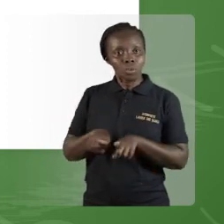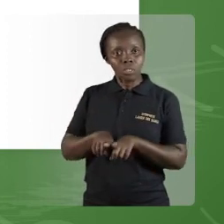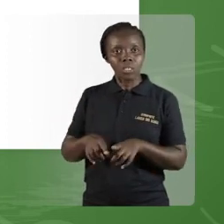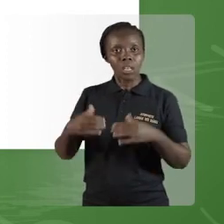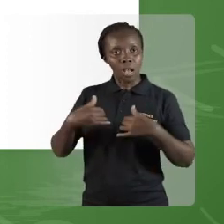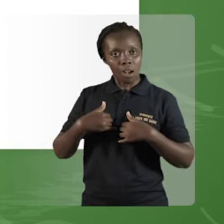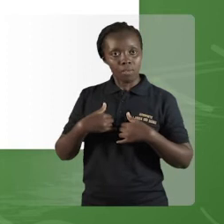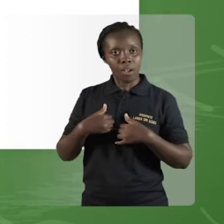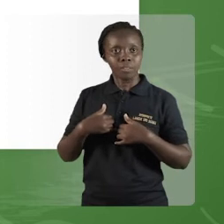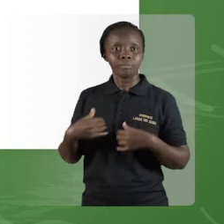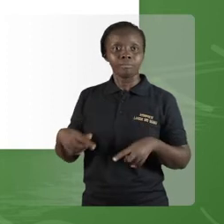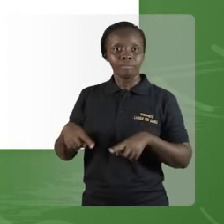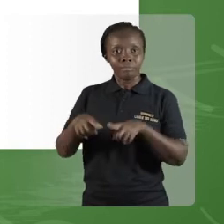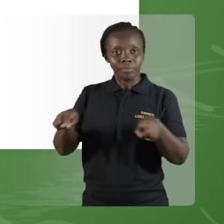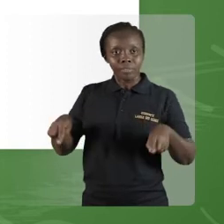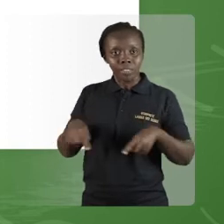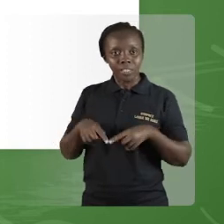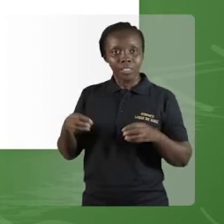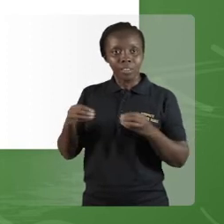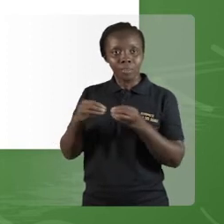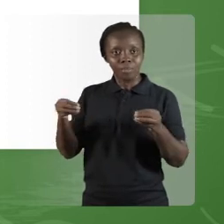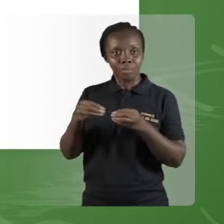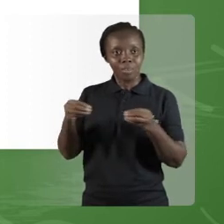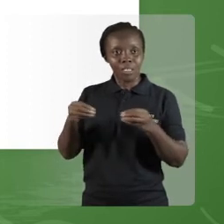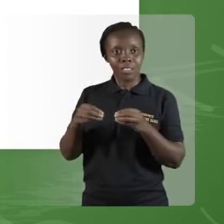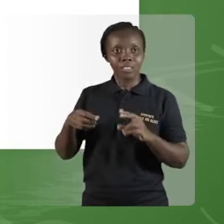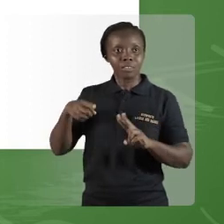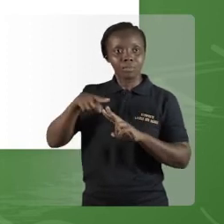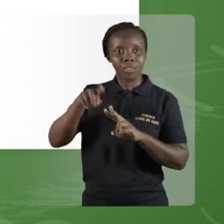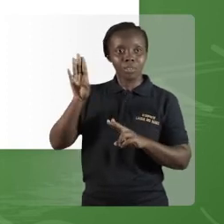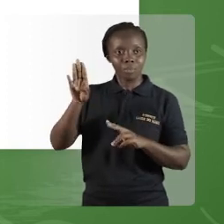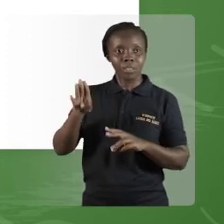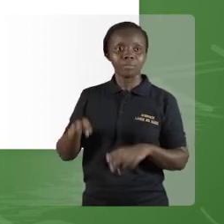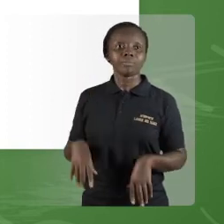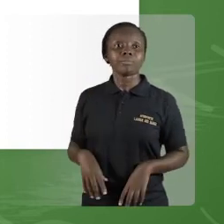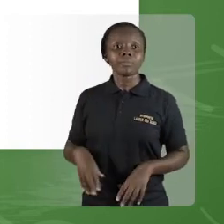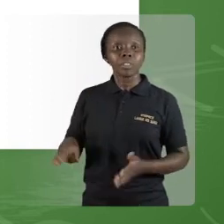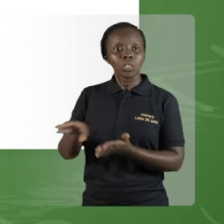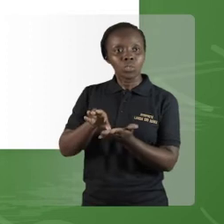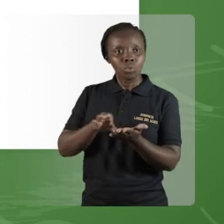même champ magnétique, le circuit étant fermé.